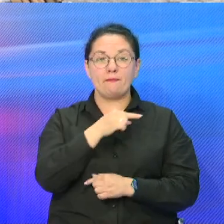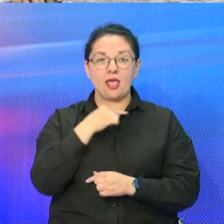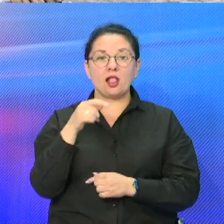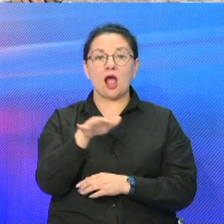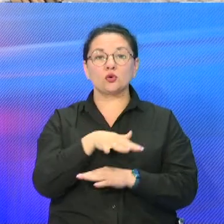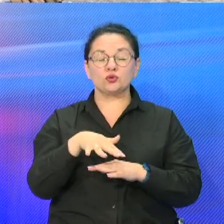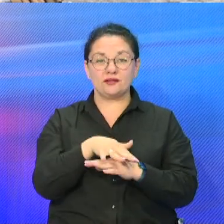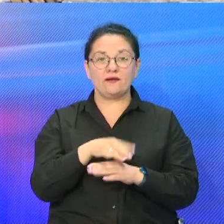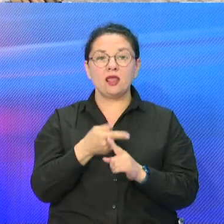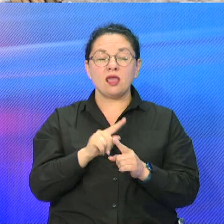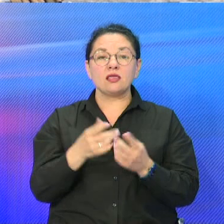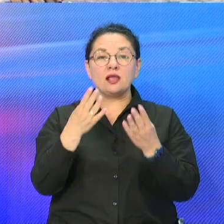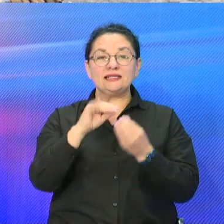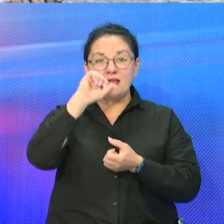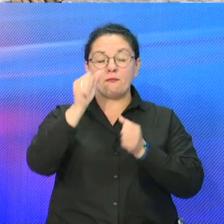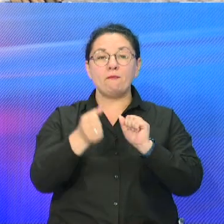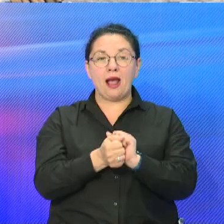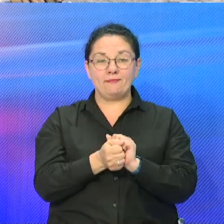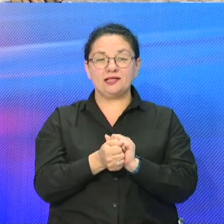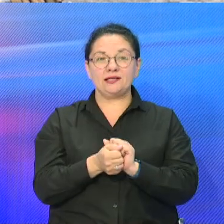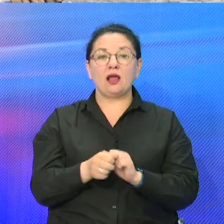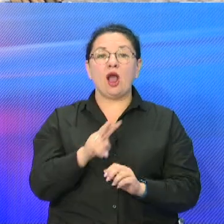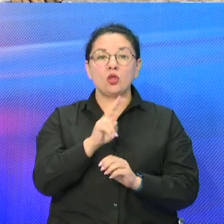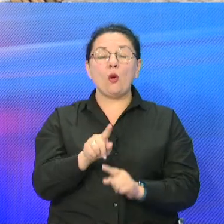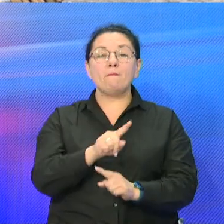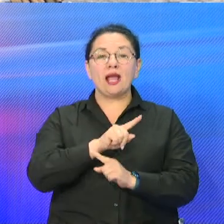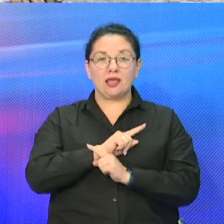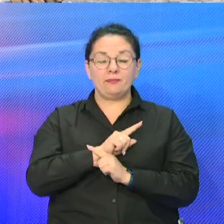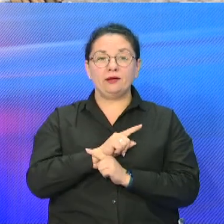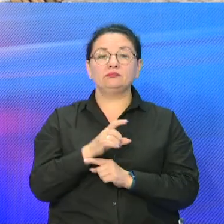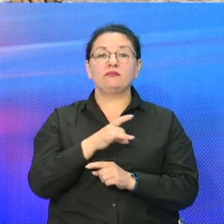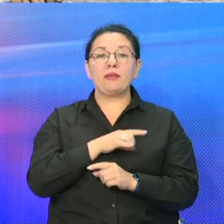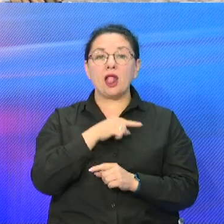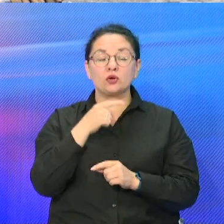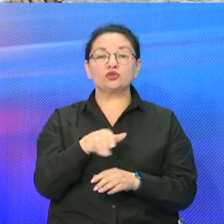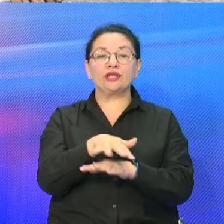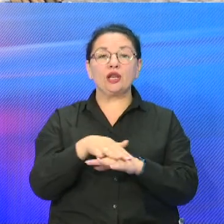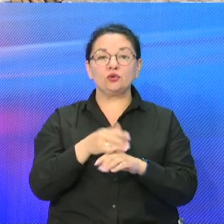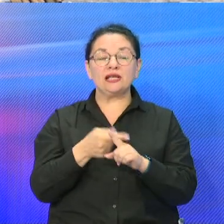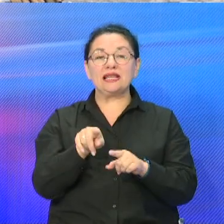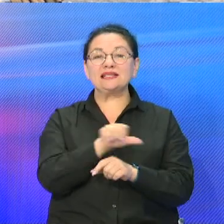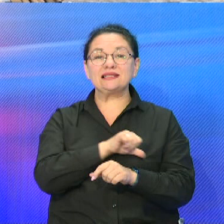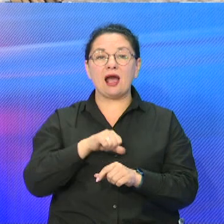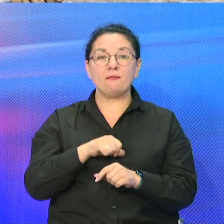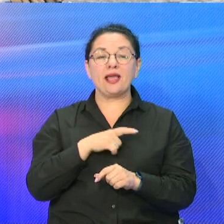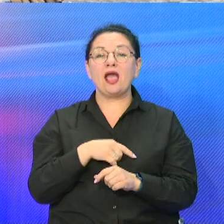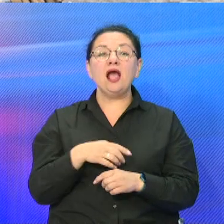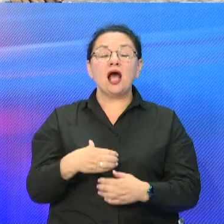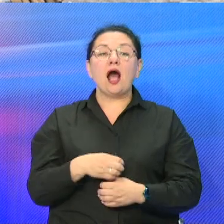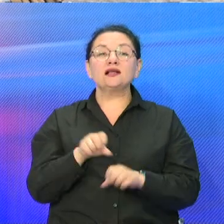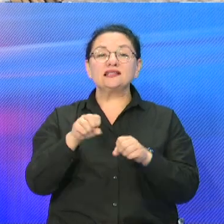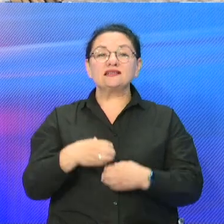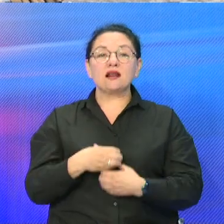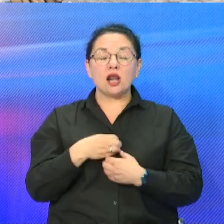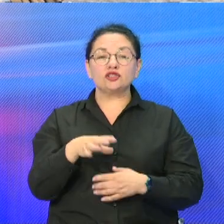день памяти жертв Великой Отечественной войны и геноцида белорусского народа — самая кровавая в истории белорусского народа